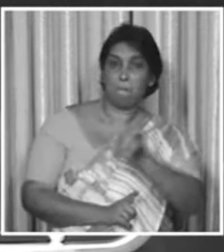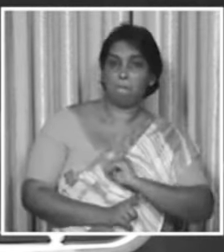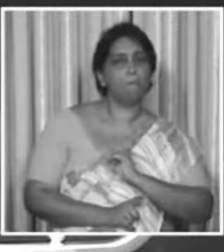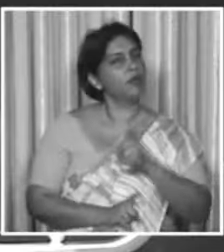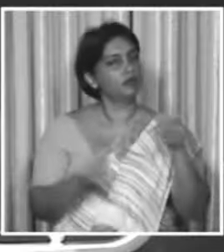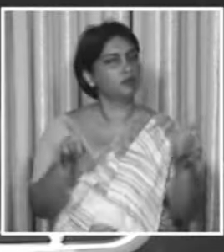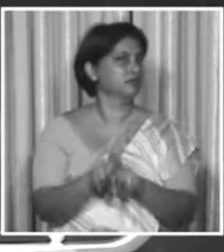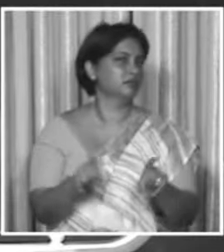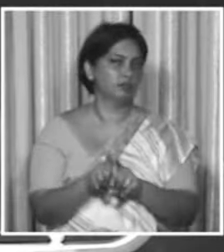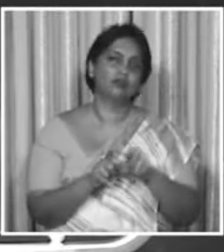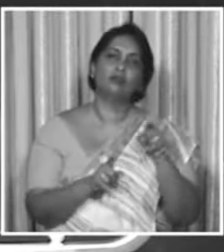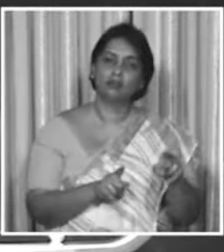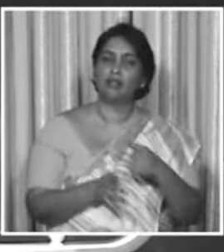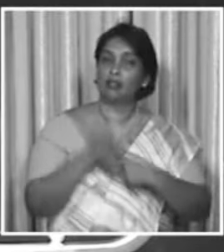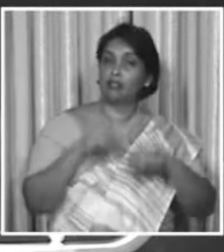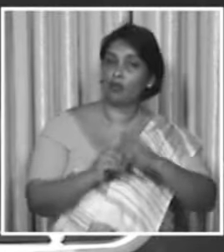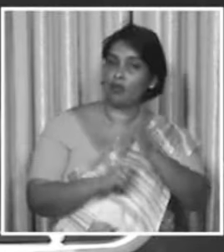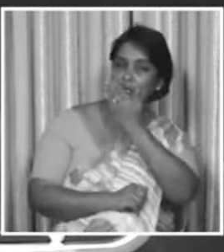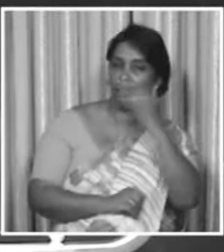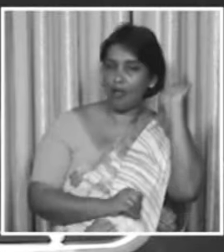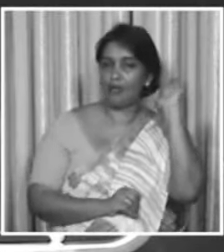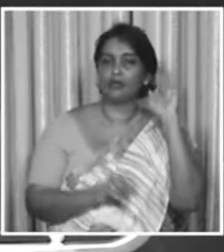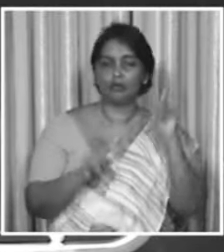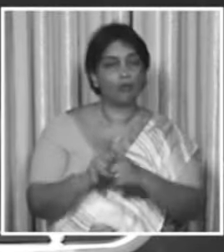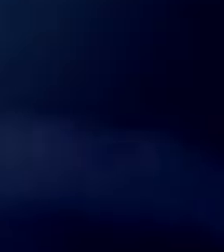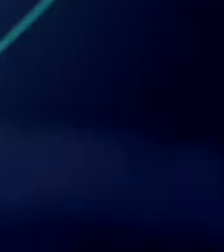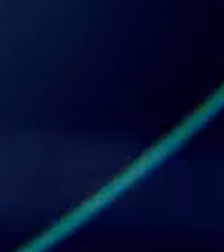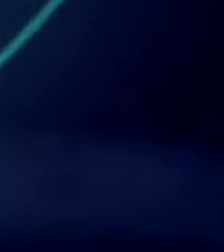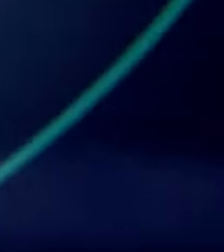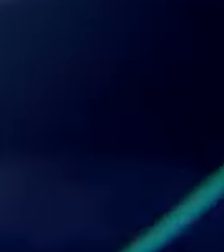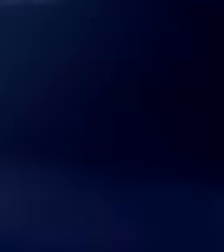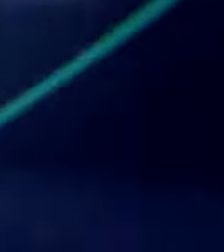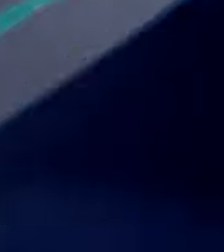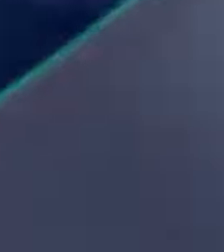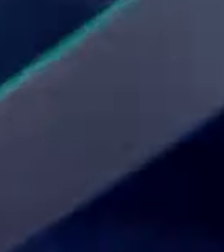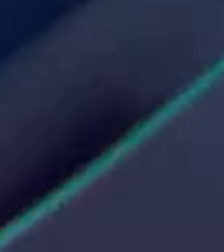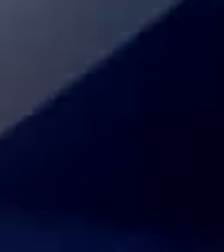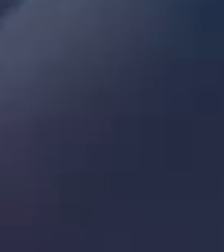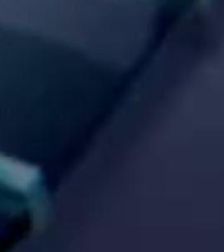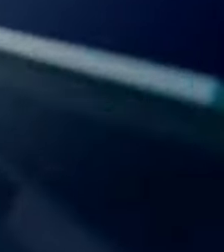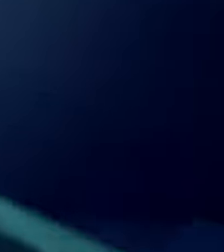செயல்பாடுகளின் ஊரக்கட்டு நோக்கில் நன்கு திட்டமிட்டு என் மீதான தாக்குதல் மற்றும் கைது நடவடிக்கை மேற்கொள்ளப்பட்டது.